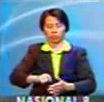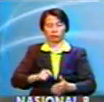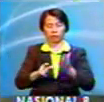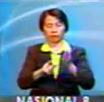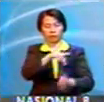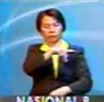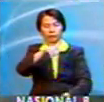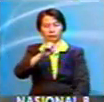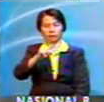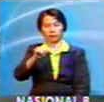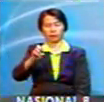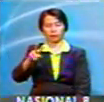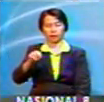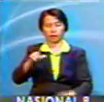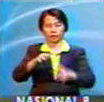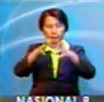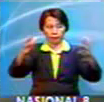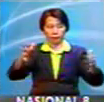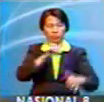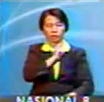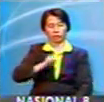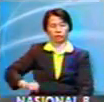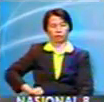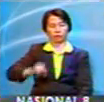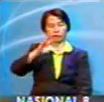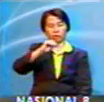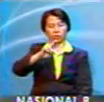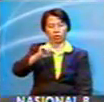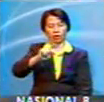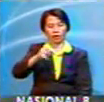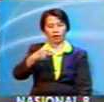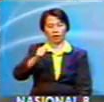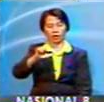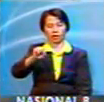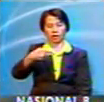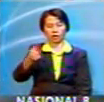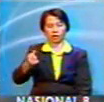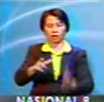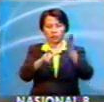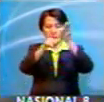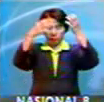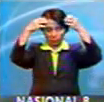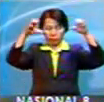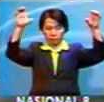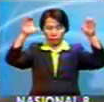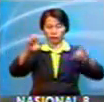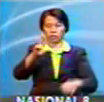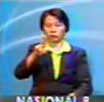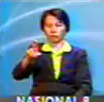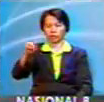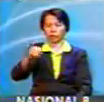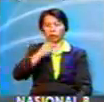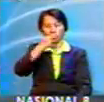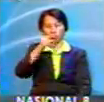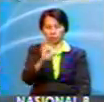Tan Sri Tunku Puteri Intan Safinas Sultan Abdul Halim Azam Shah. Naib Chancellor UUM Dato' Dr. Muhammad Mustafa Ishak